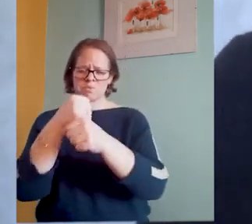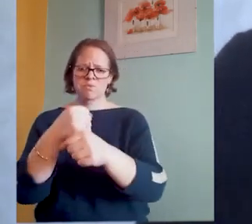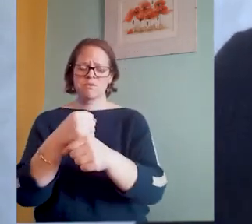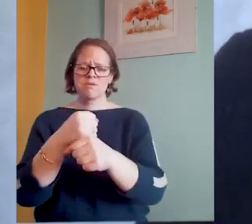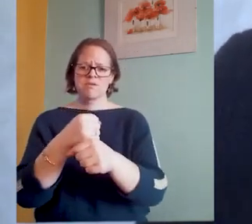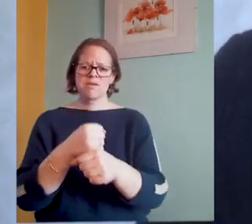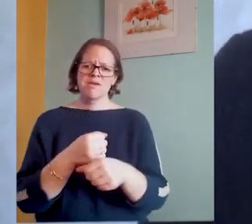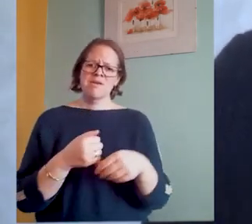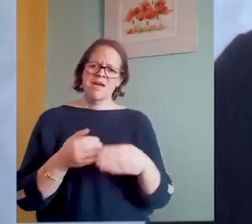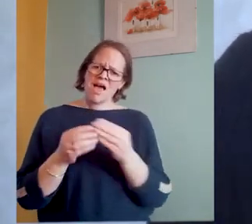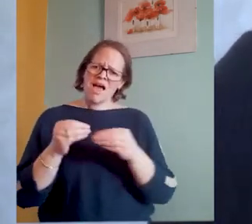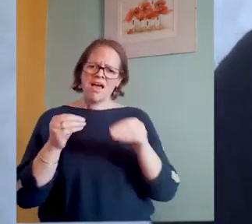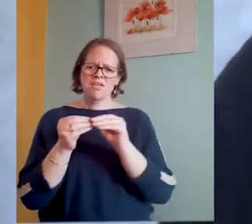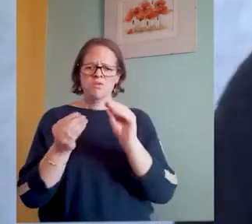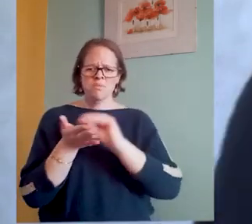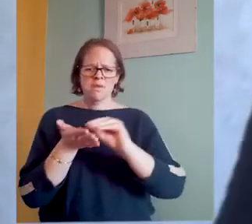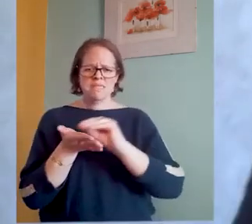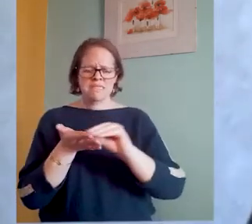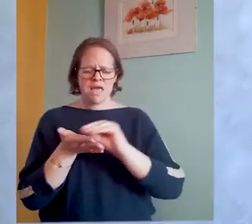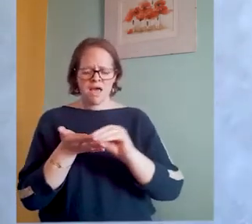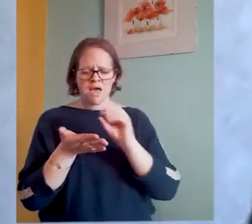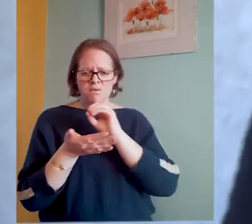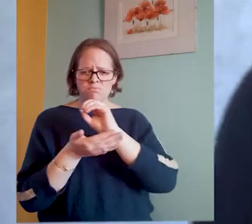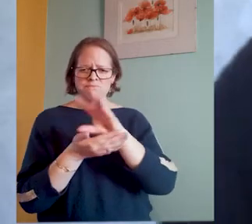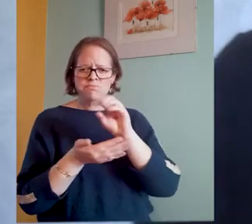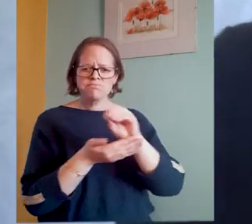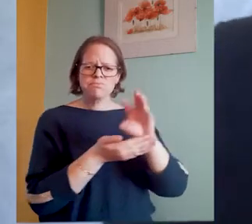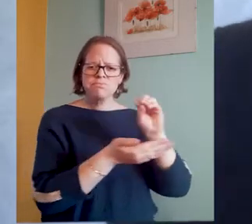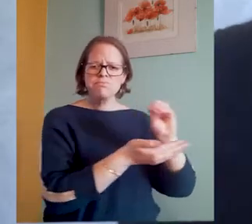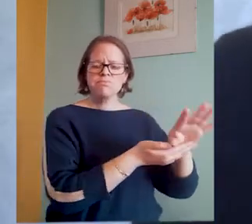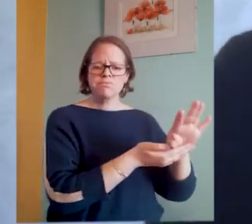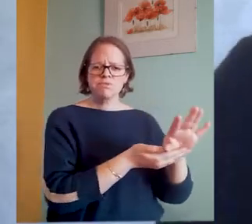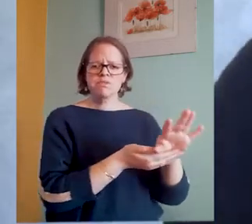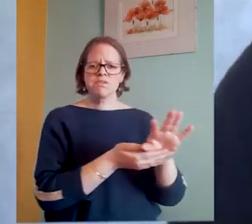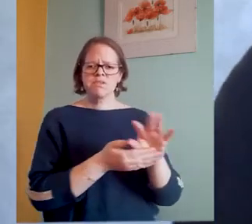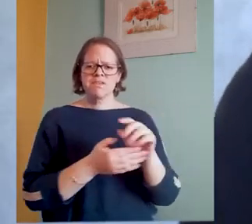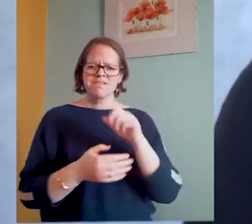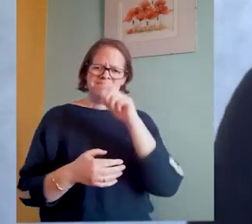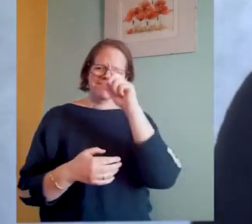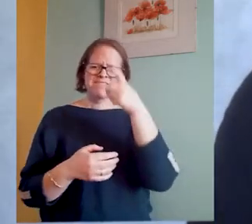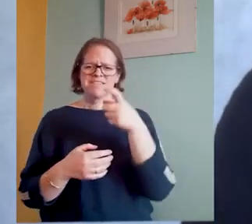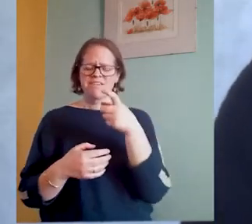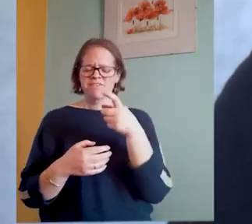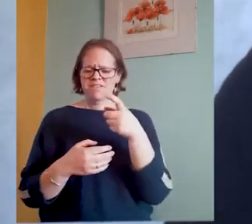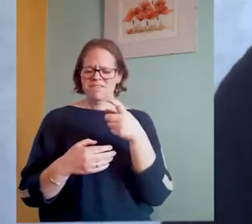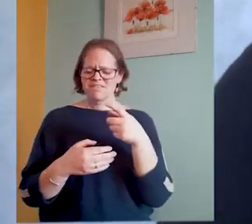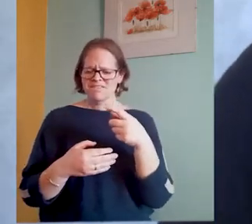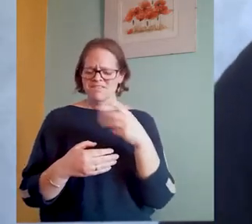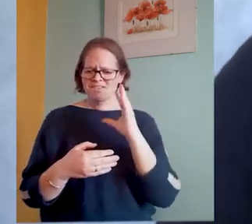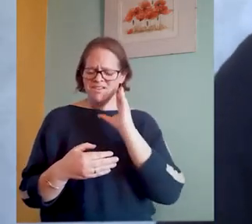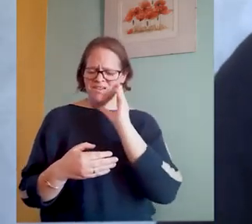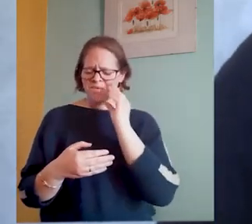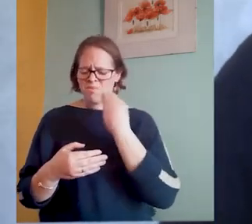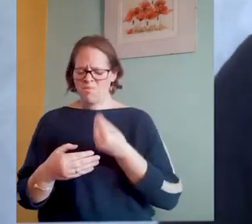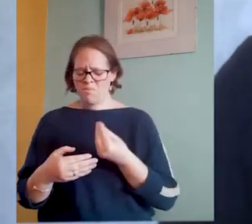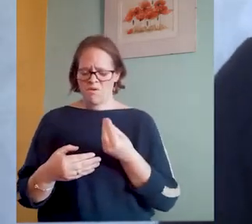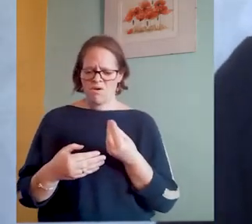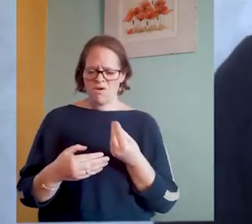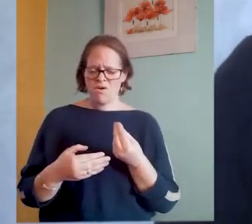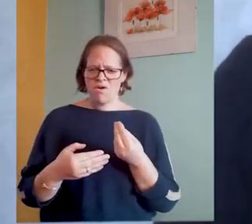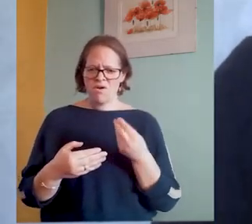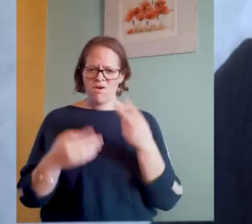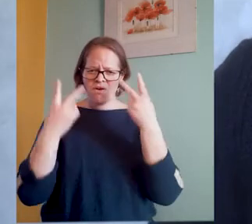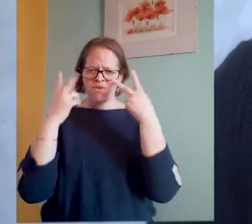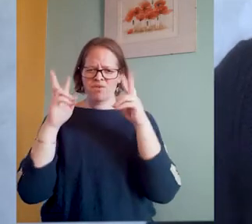entourons-les par des messages, des marques d'attention. Ce n'est pas évident de perdre un proche, mais c'est encore plus difficile lorsque nous ne pouvons pas